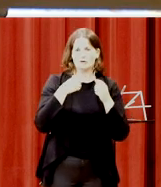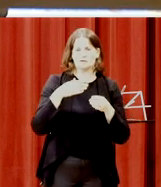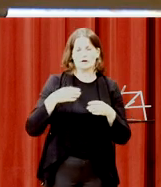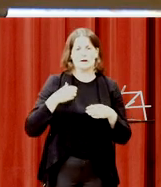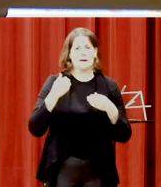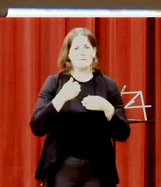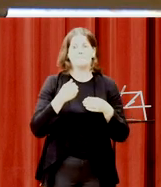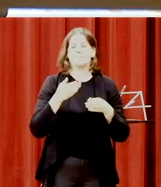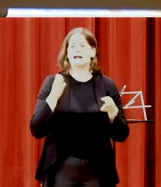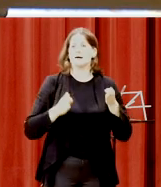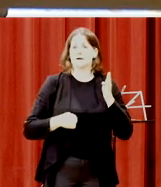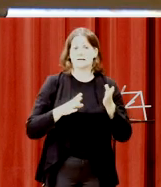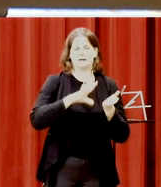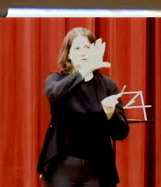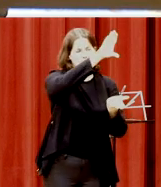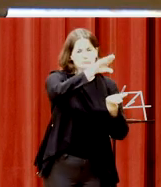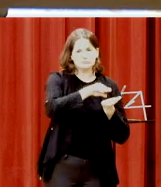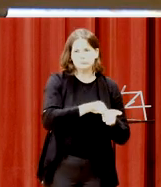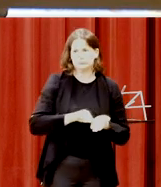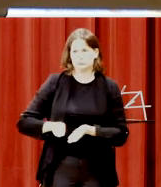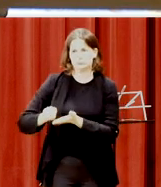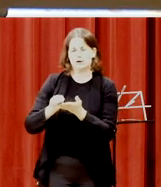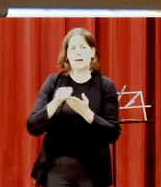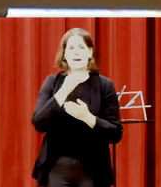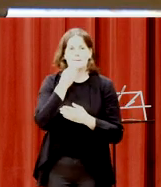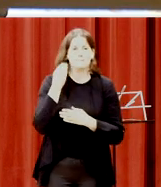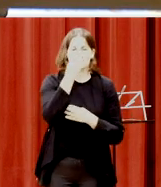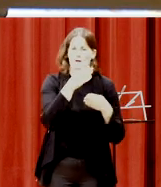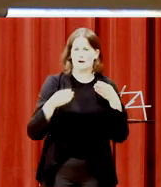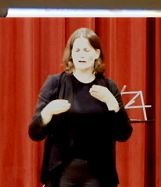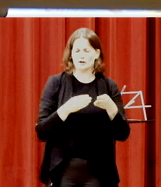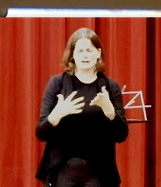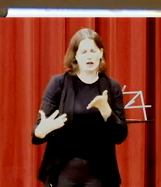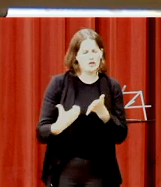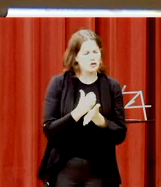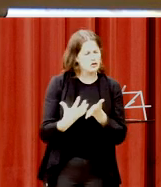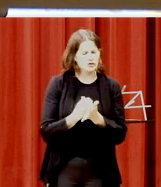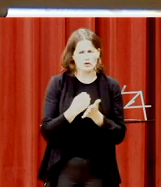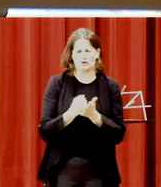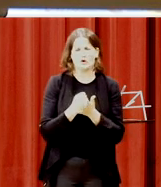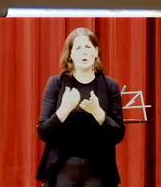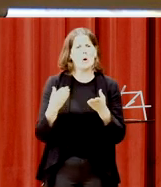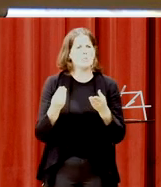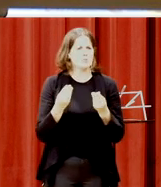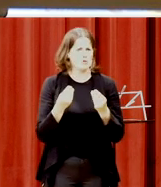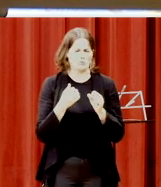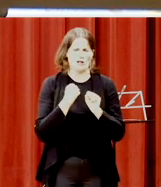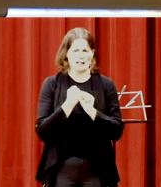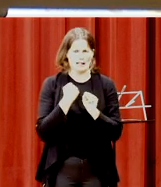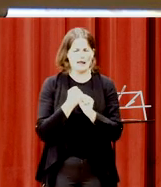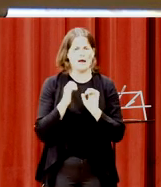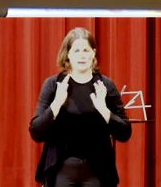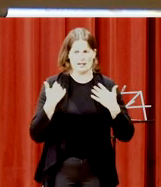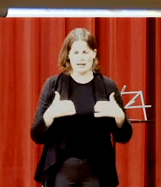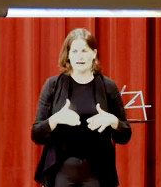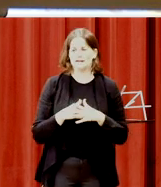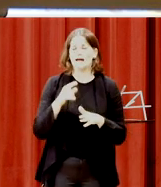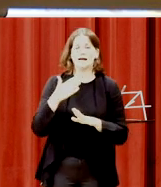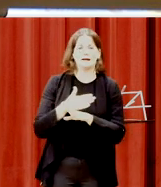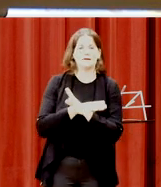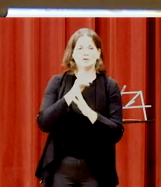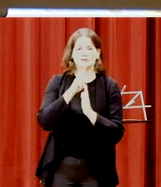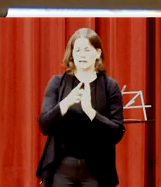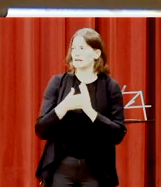treballat. El que us comentava, a nivell agro, també una gran revolució de la intel·ligència artificial amb el canvi climàtic, identificant què està passant, com estan evolucionant els